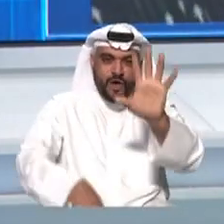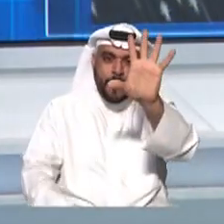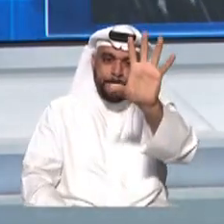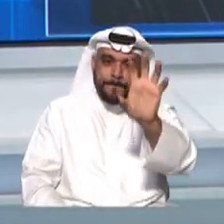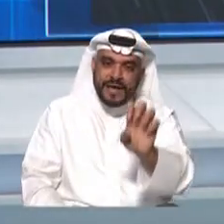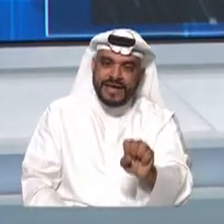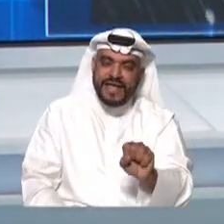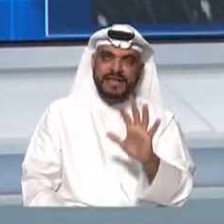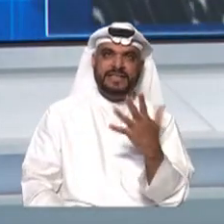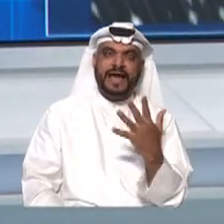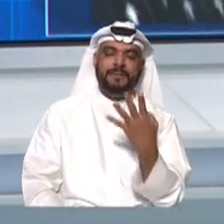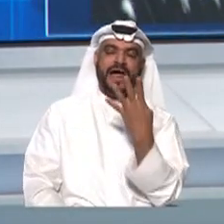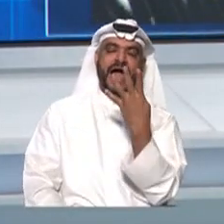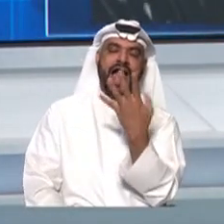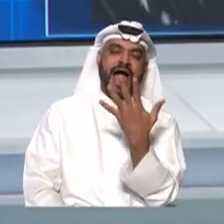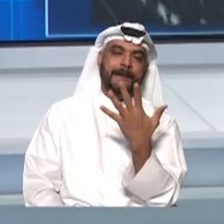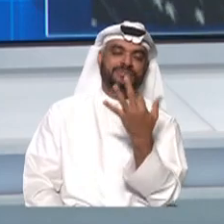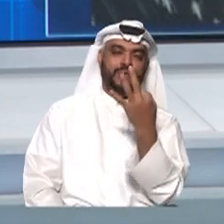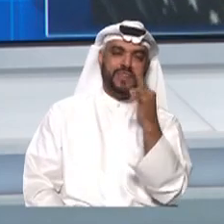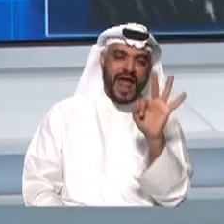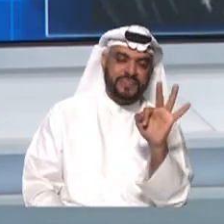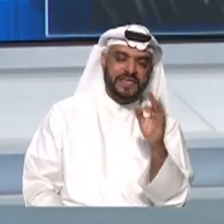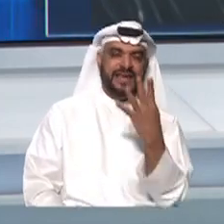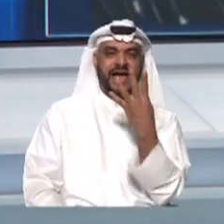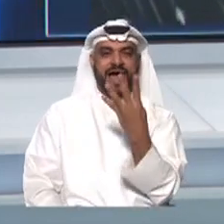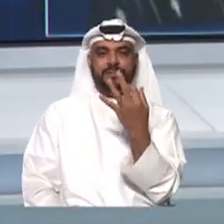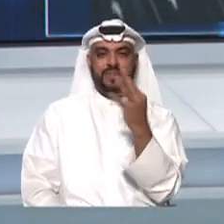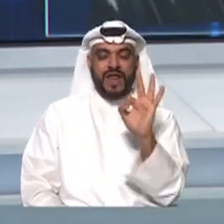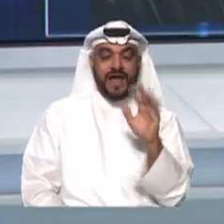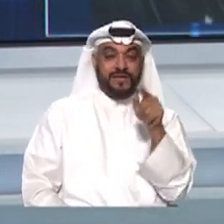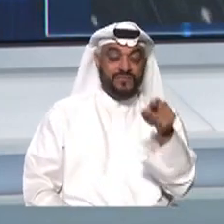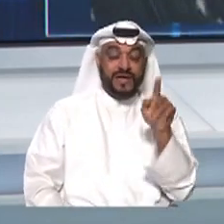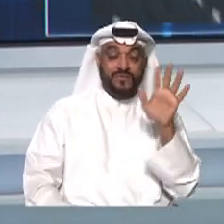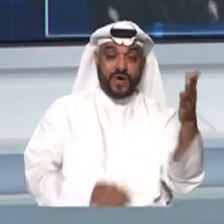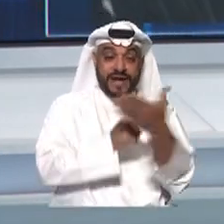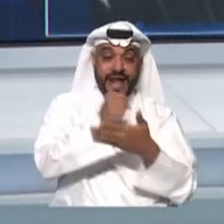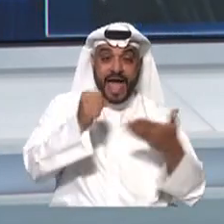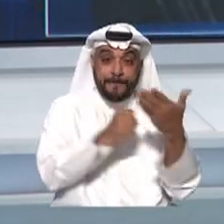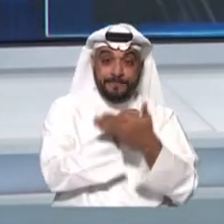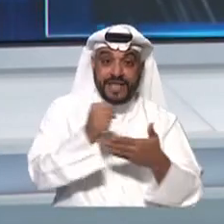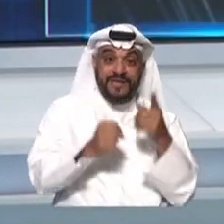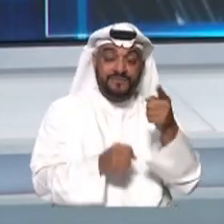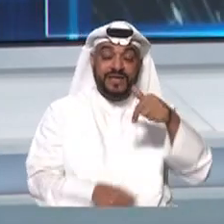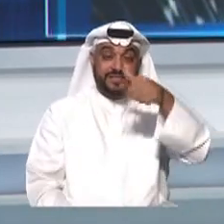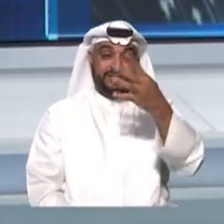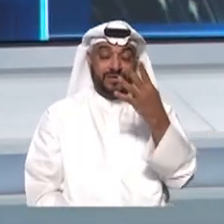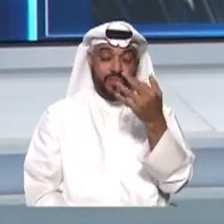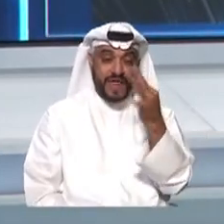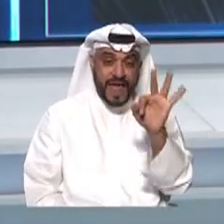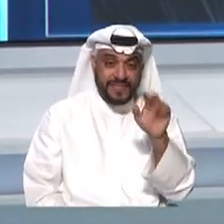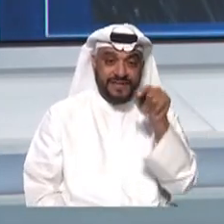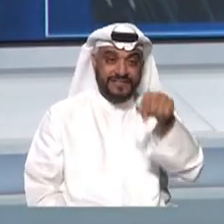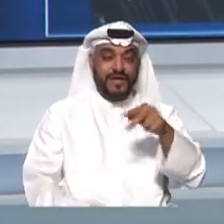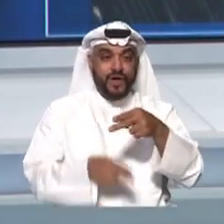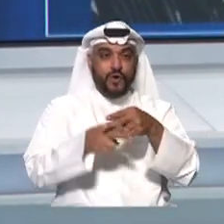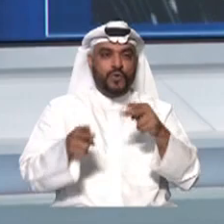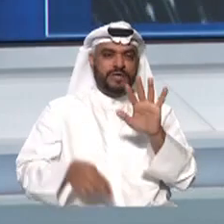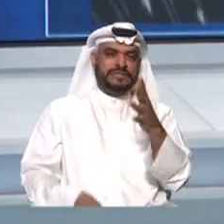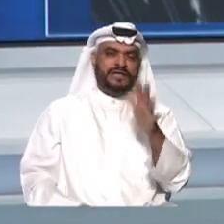بين 35 إلى 34 على السالمي والعبدلي، 36 متوقع على مدينة الكويت منتصف هذه الليلة، وتراوح ما